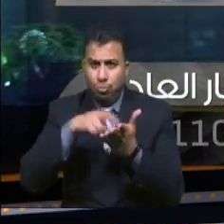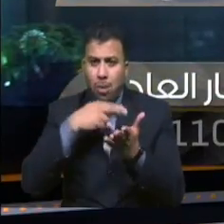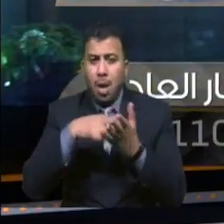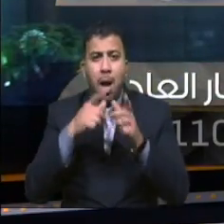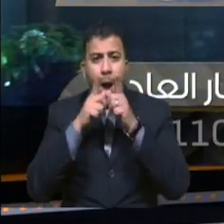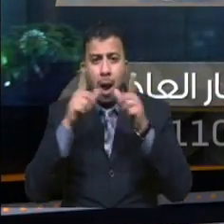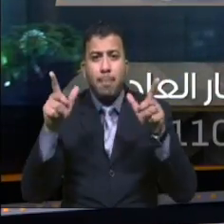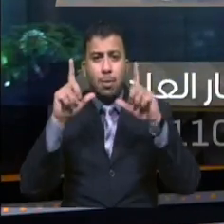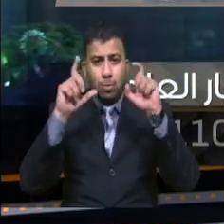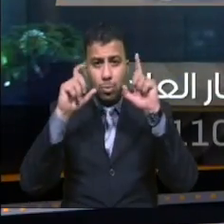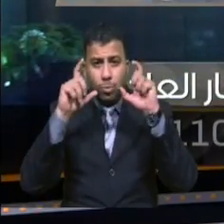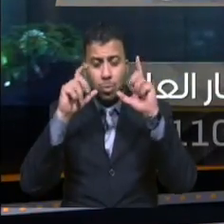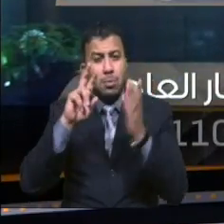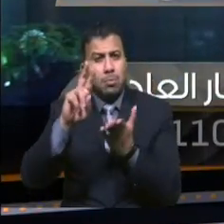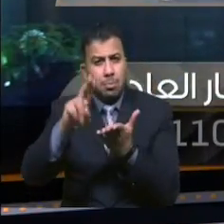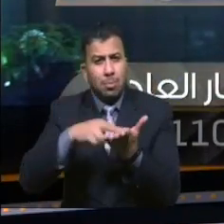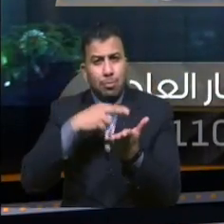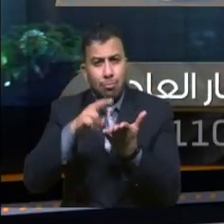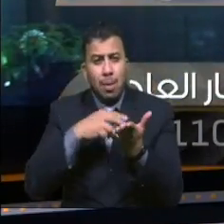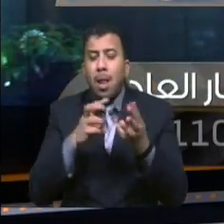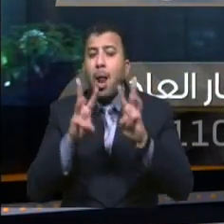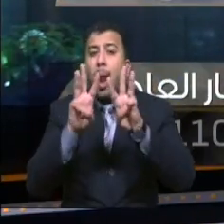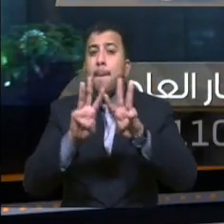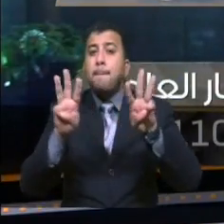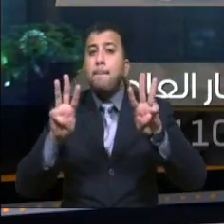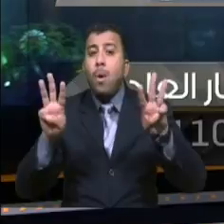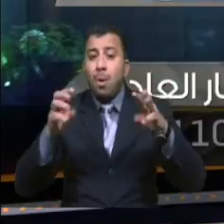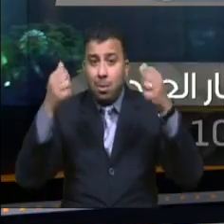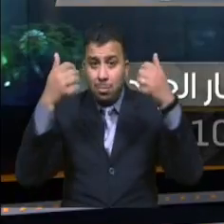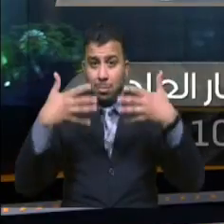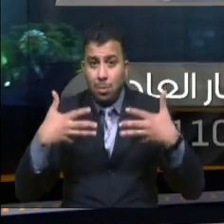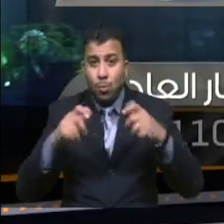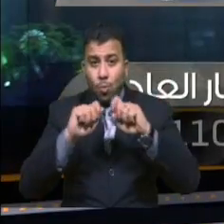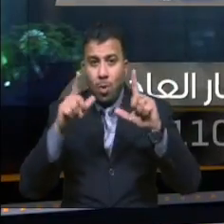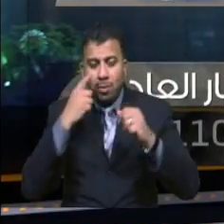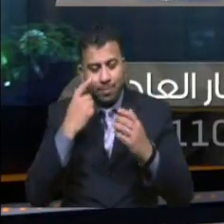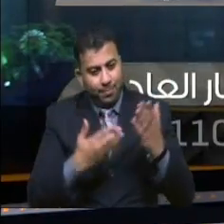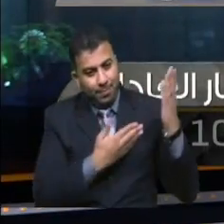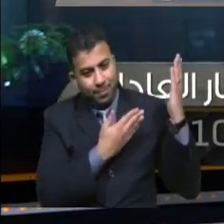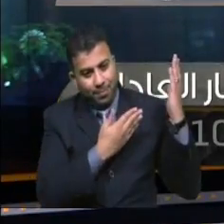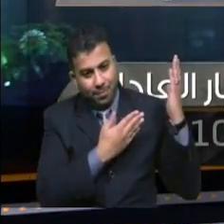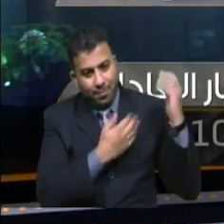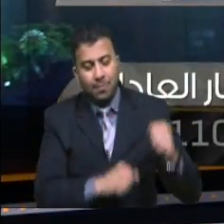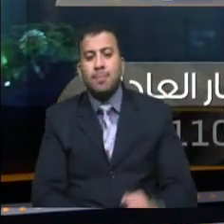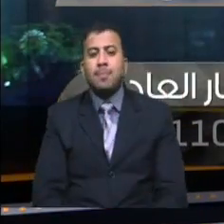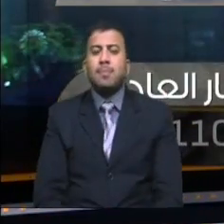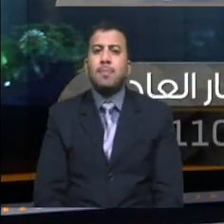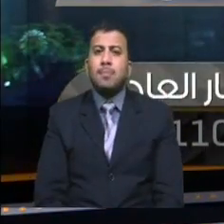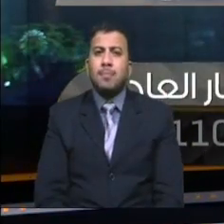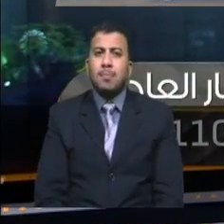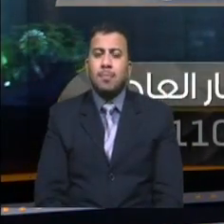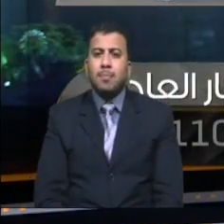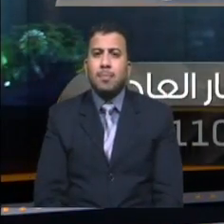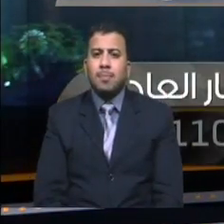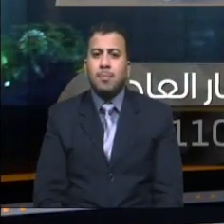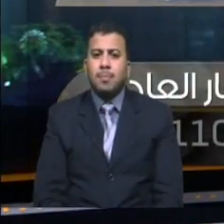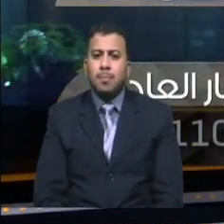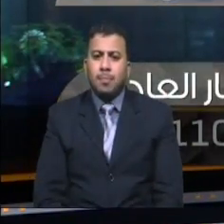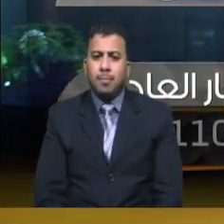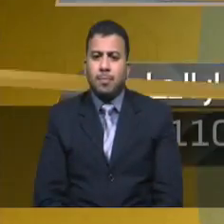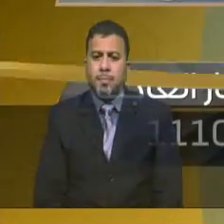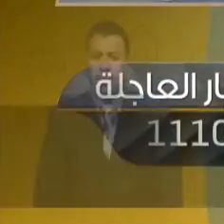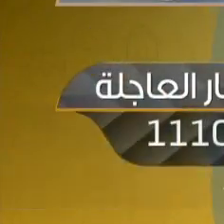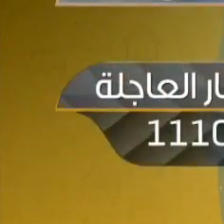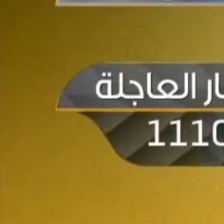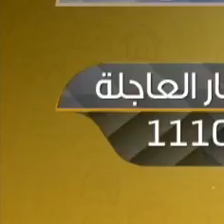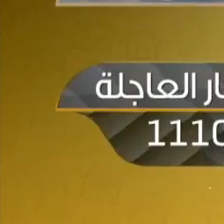أن نذكركم بمشاركتنا أخباركم وصوركم بإرسالها عبر مواقع التواصل الخاصة بنا كما هي ظاهرة أمامكم.